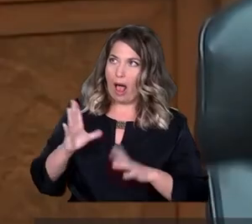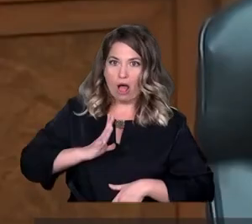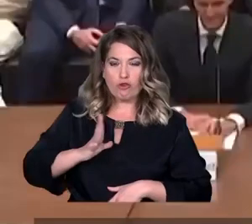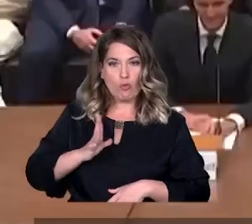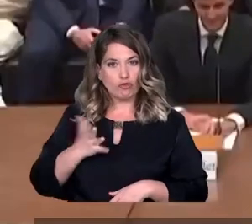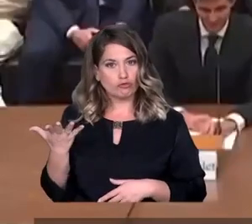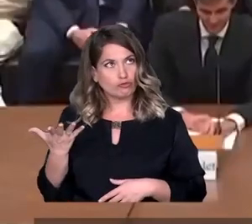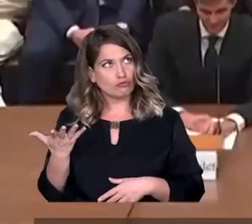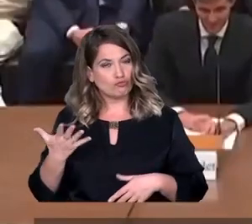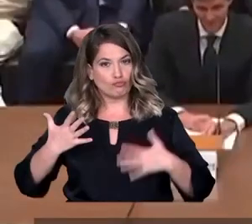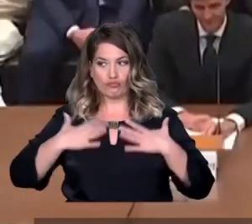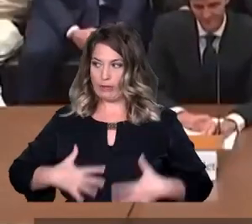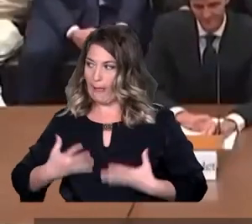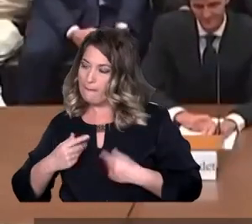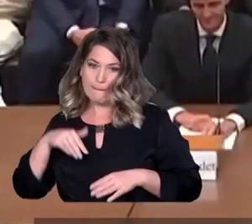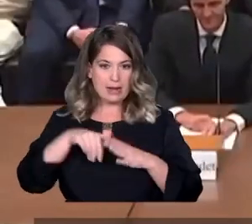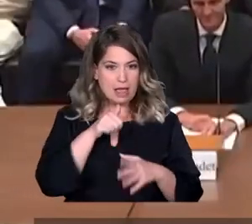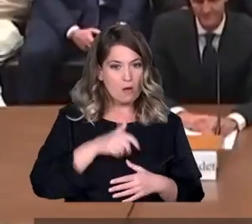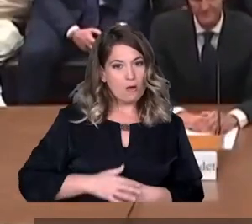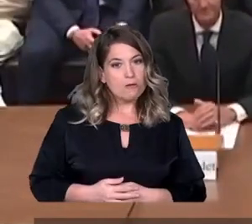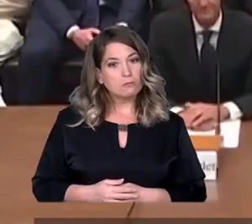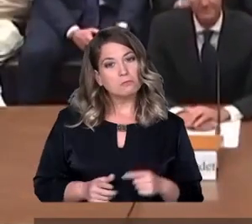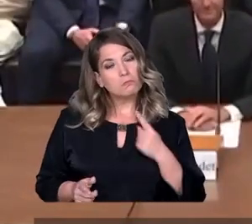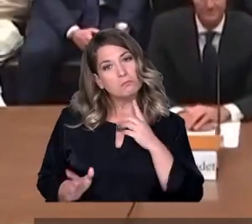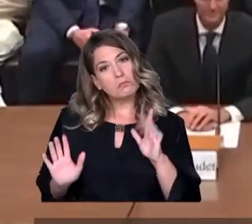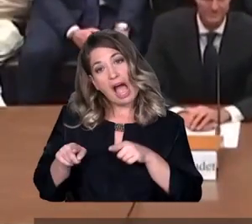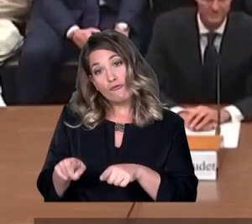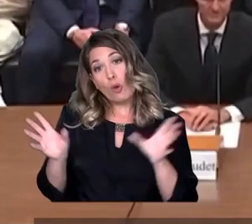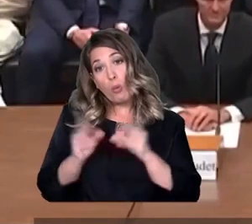or no? No, ma'am. I am not, ma'am. I'm not.